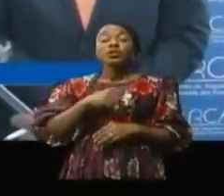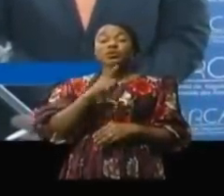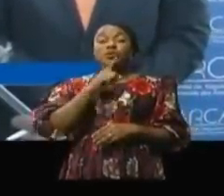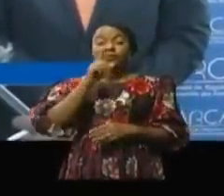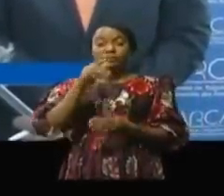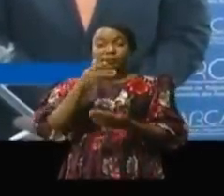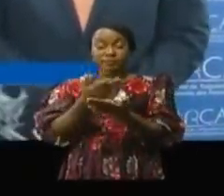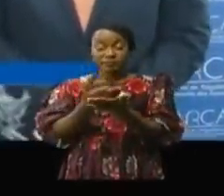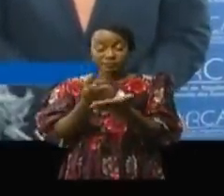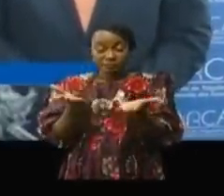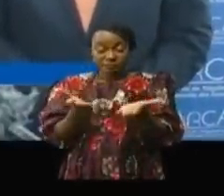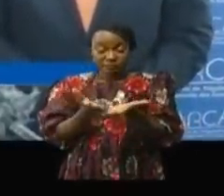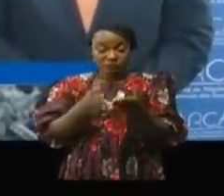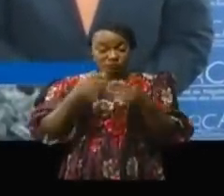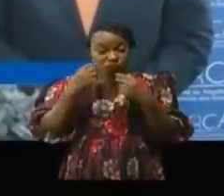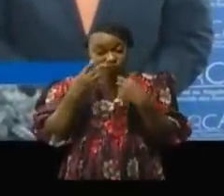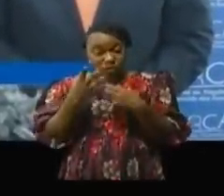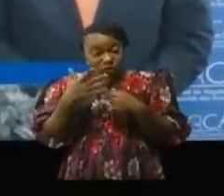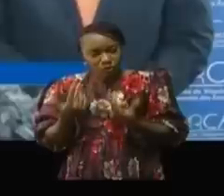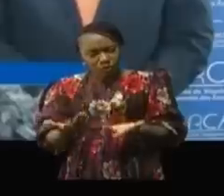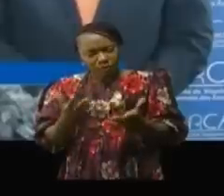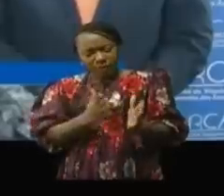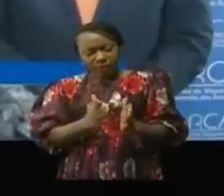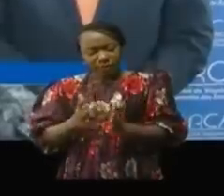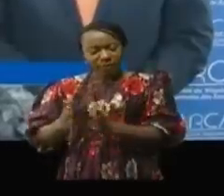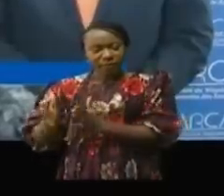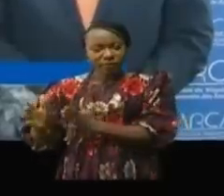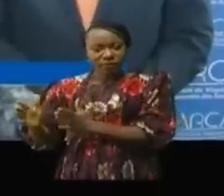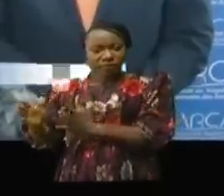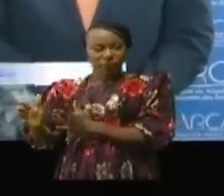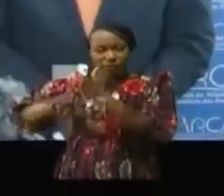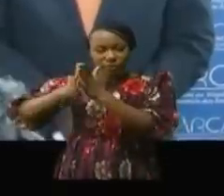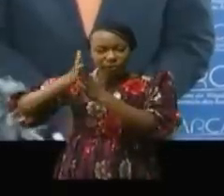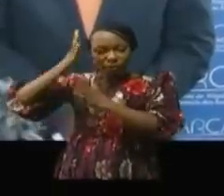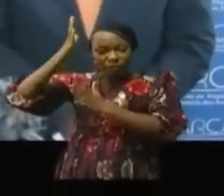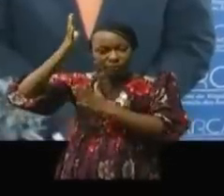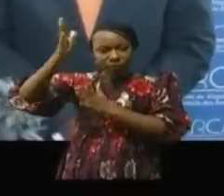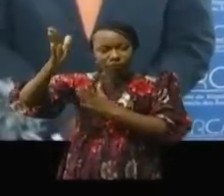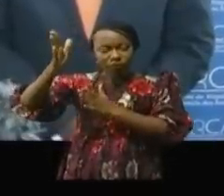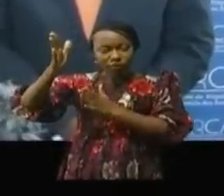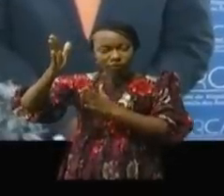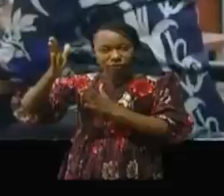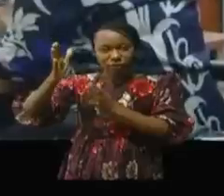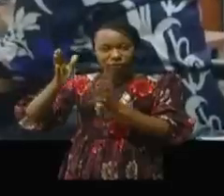éléments de préparation pour organiser la prochaine Assemblée générale